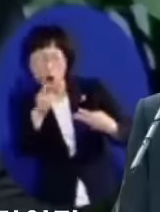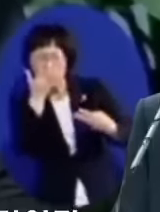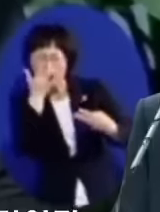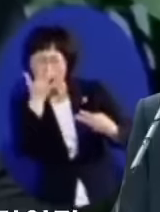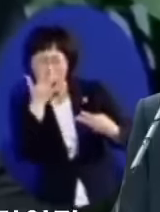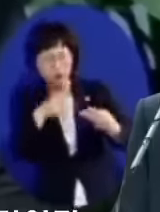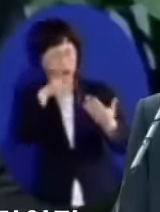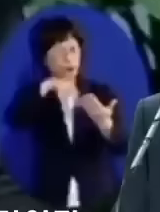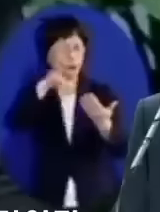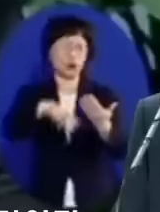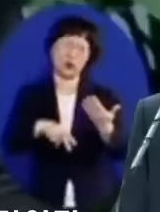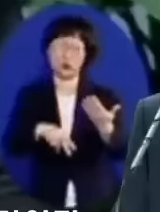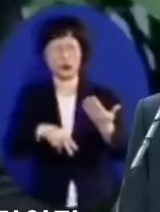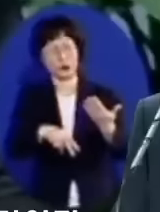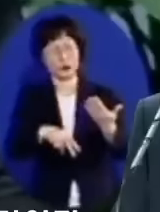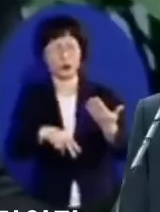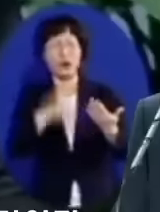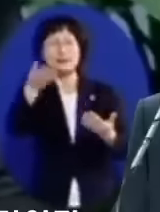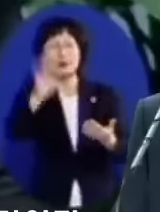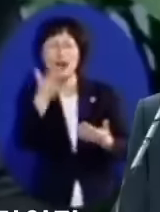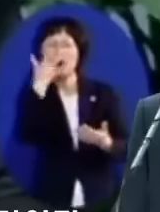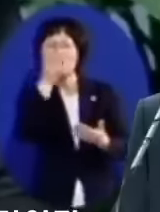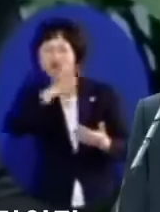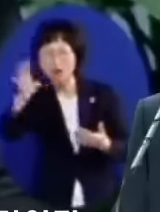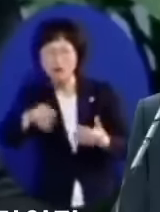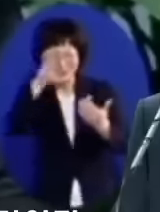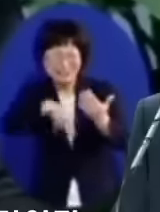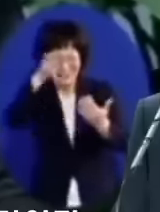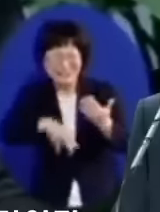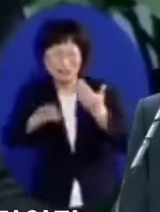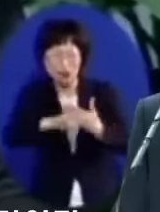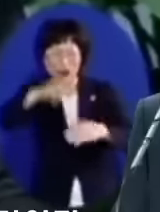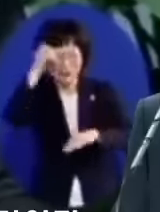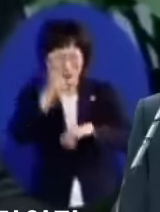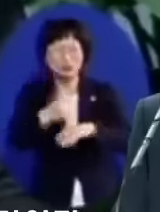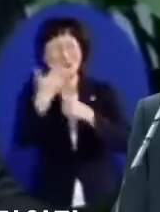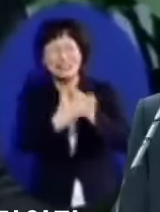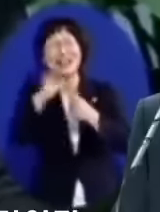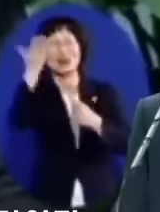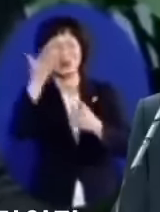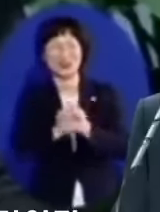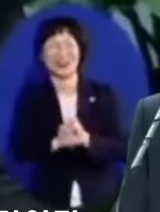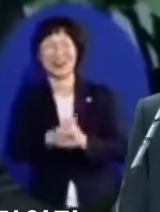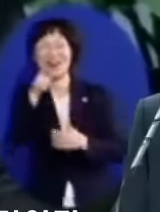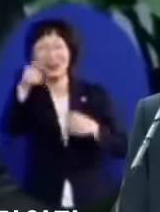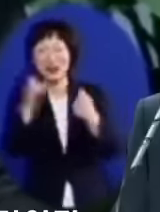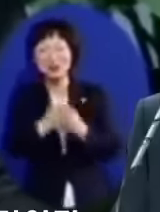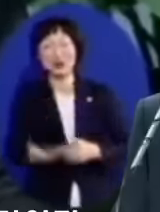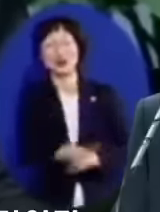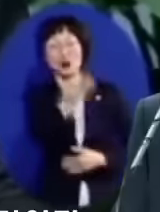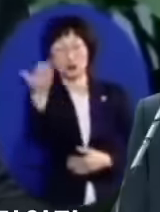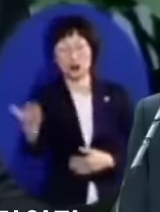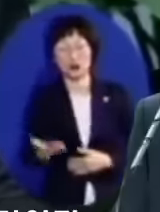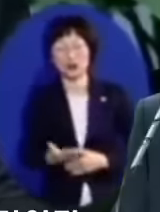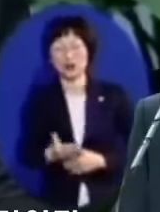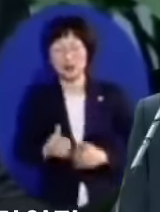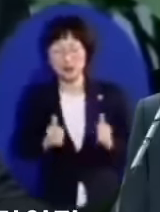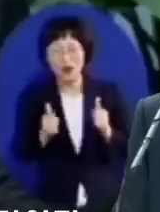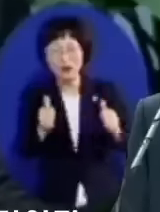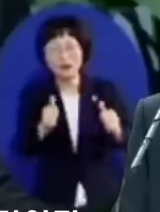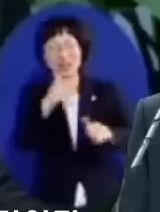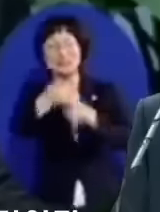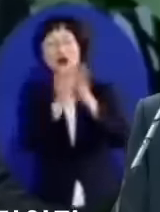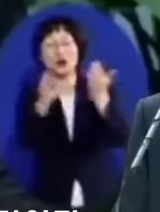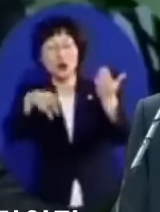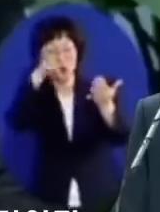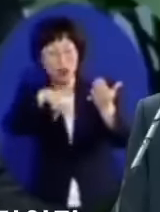괴롭습니다. 그러나 무조건 하고 읽어놓으면 그 글자가 은혜가 되는 것입니다. 그러므로 여러분께서는 성실하게 성경을